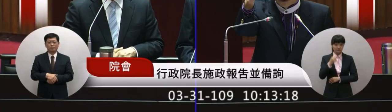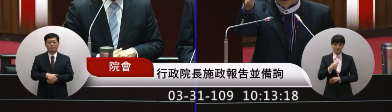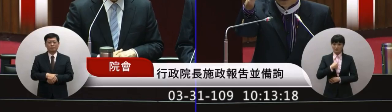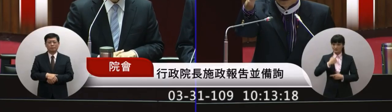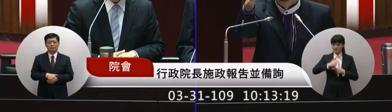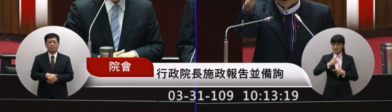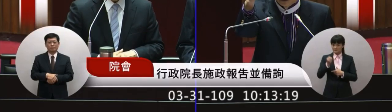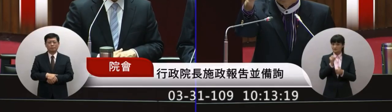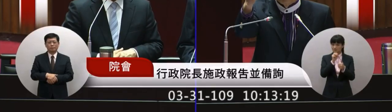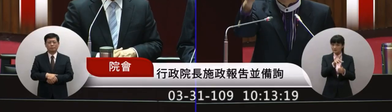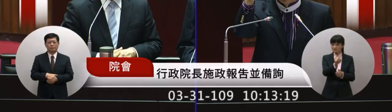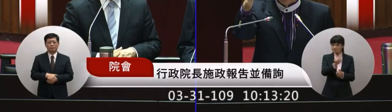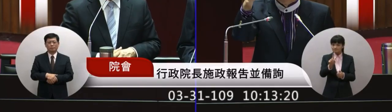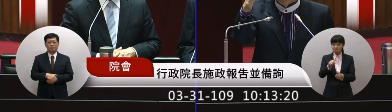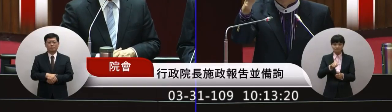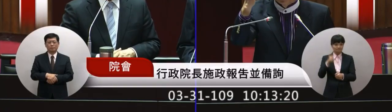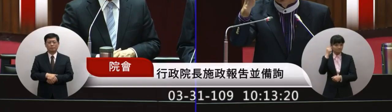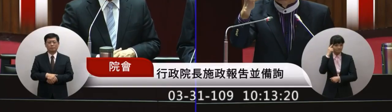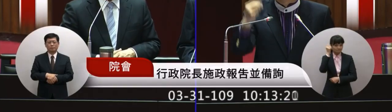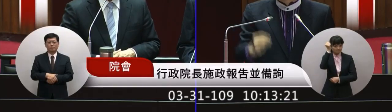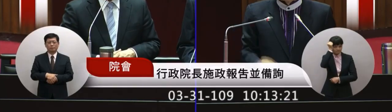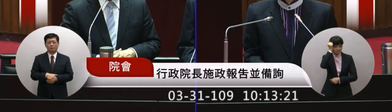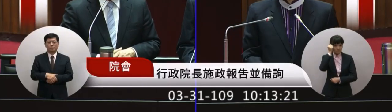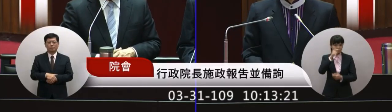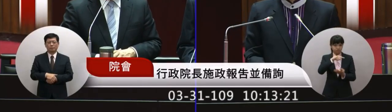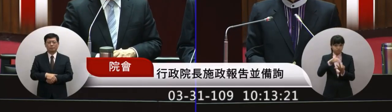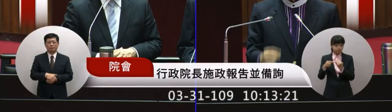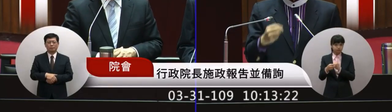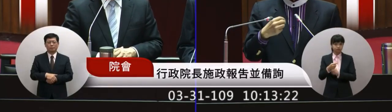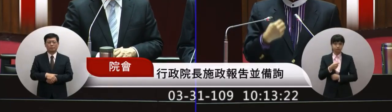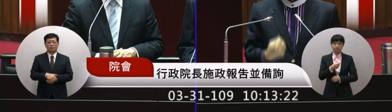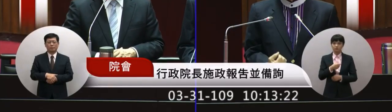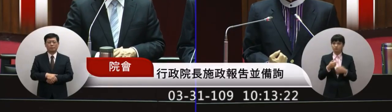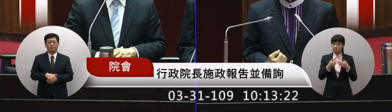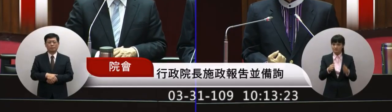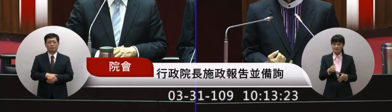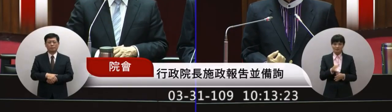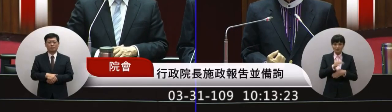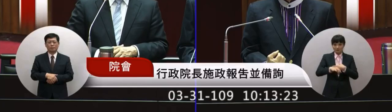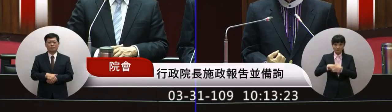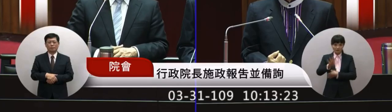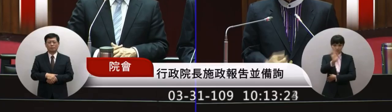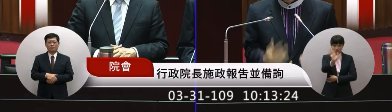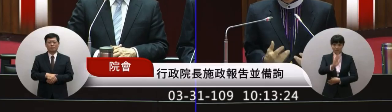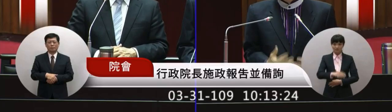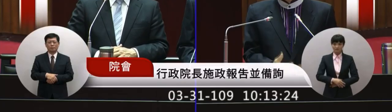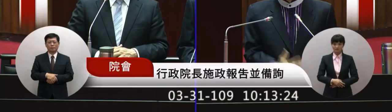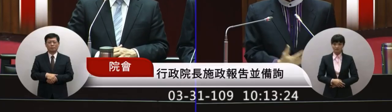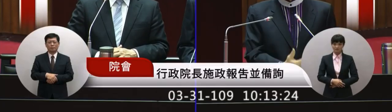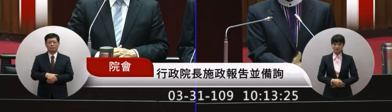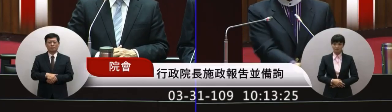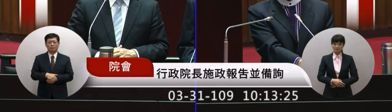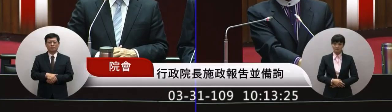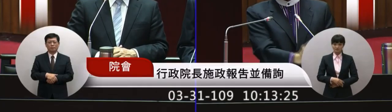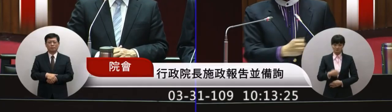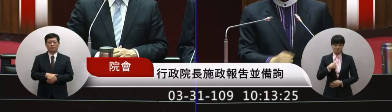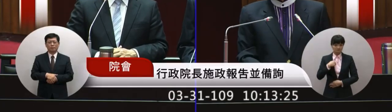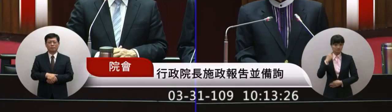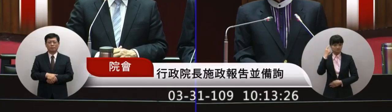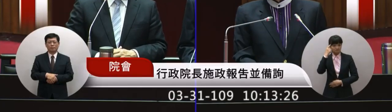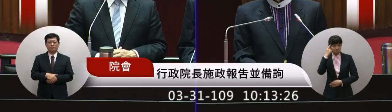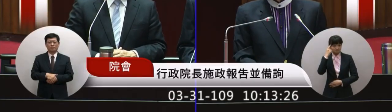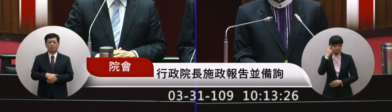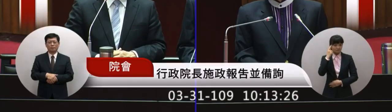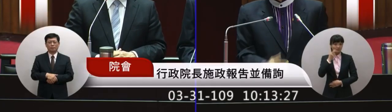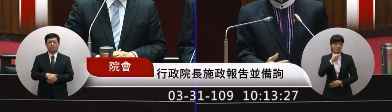烈建议，卖为德不足啦。咱顶讲一句吼，好意都要真正做到底啊